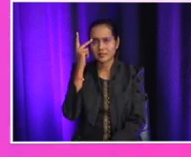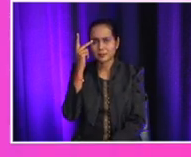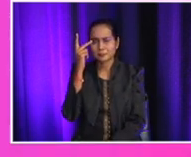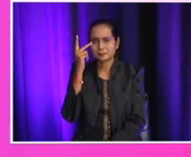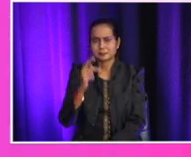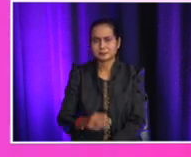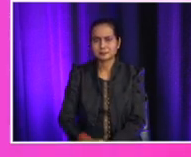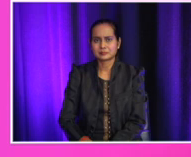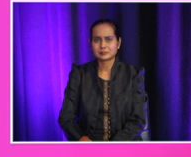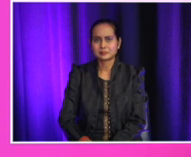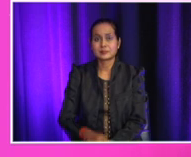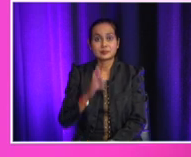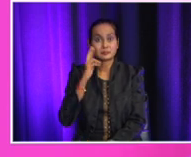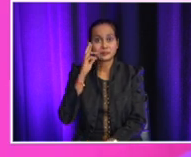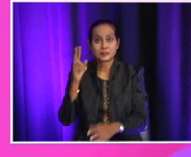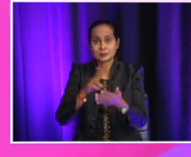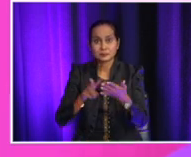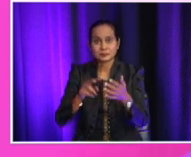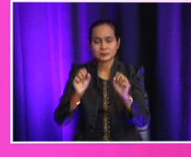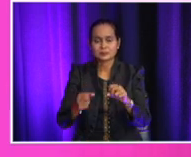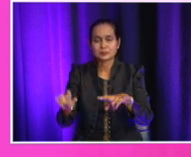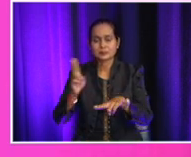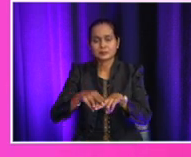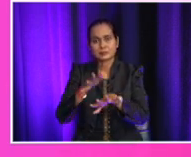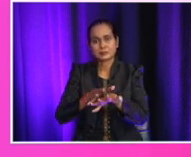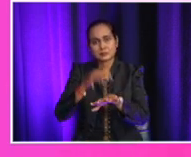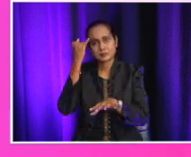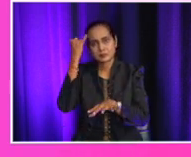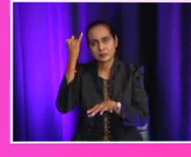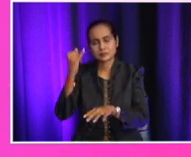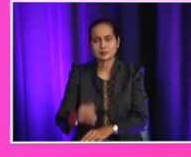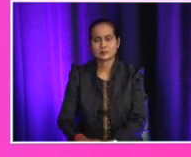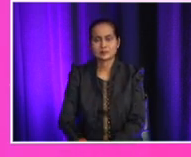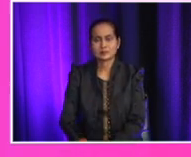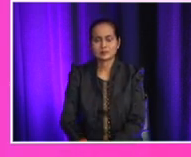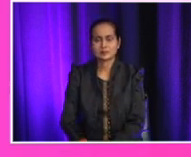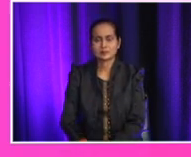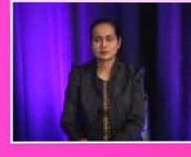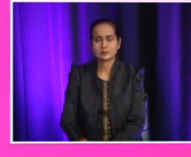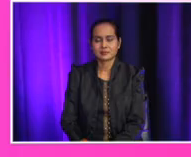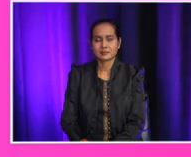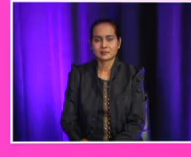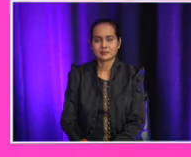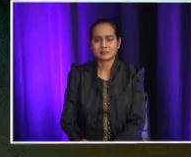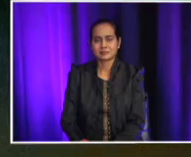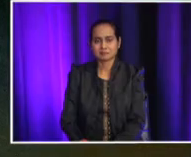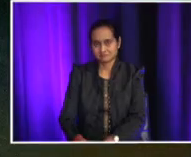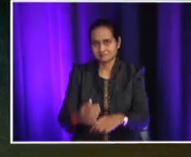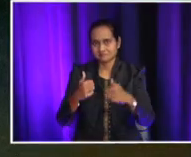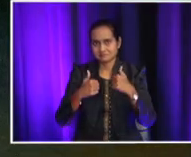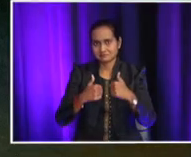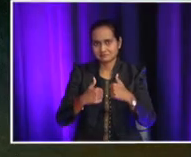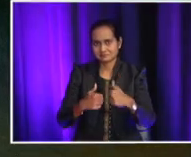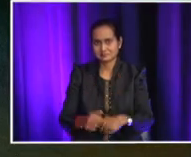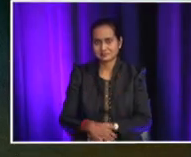banyak ilmu kan selalu ditambahin pengetahuan dia Iya bagus ya